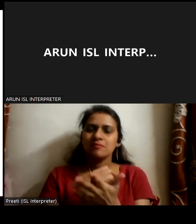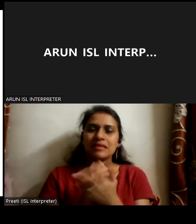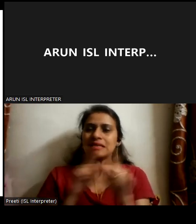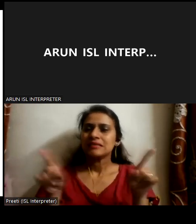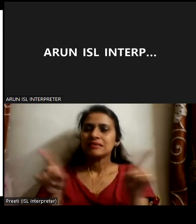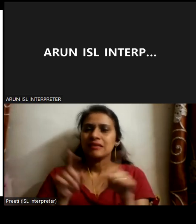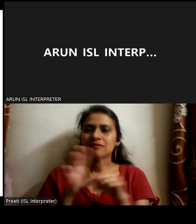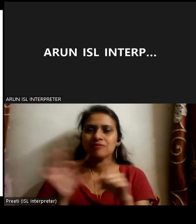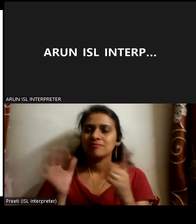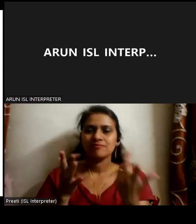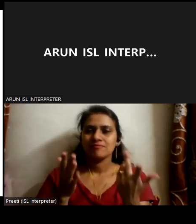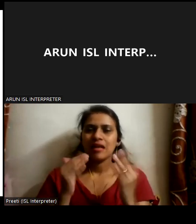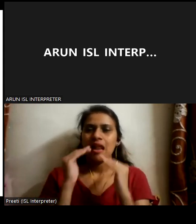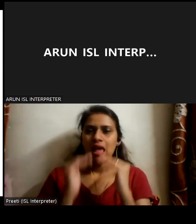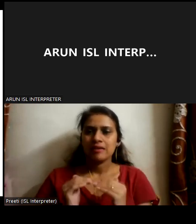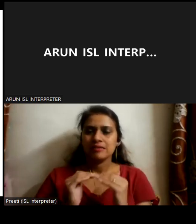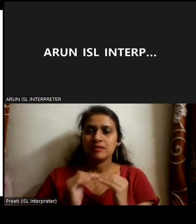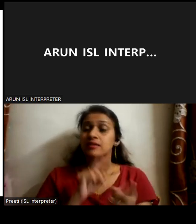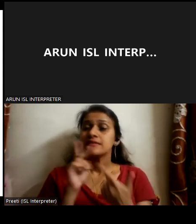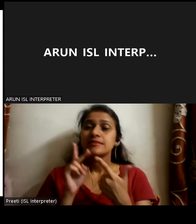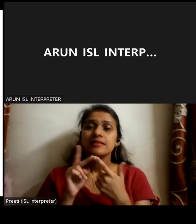समझेंगे. नाउ द सेकंड इज स्किल डेवलपमेंट,